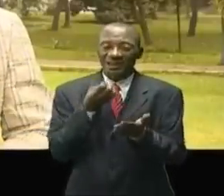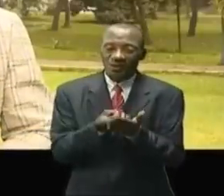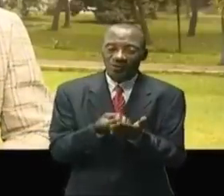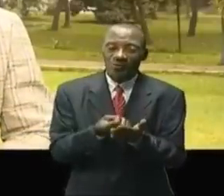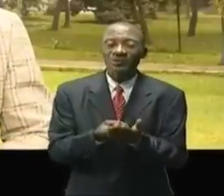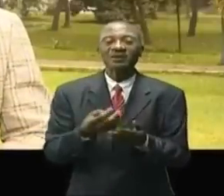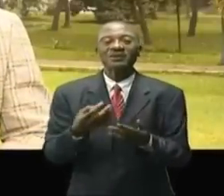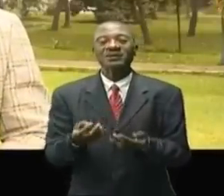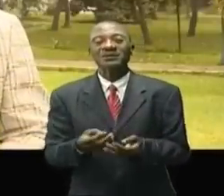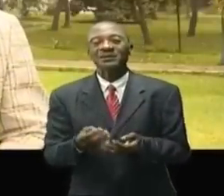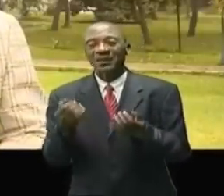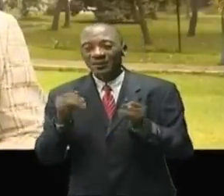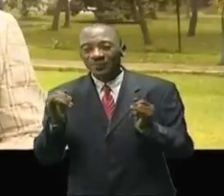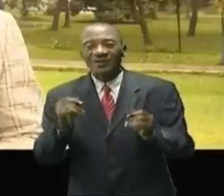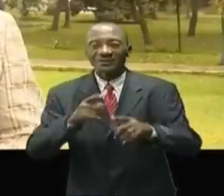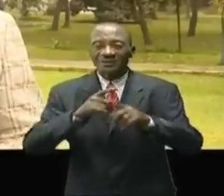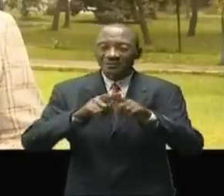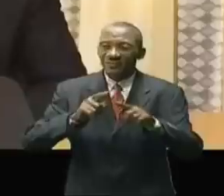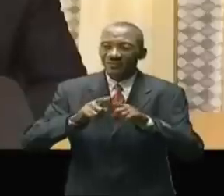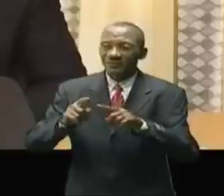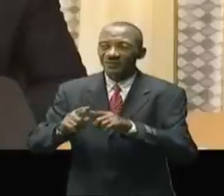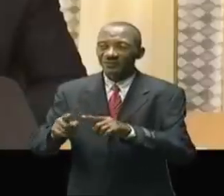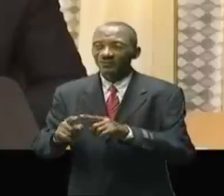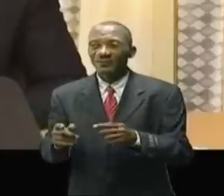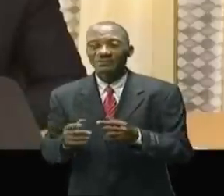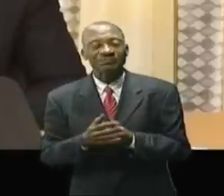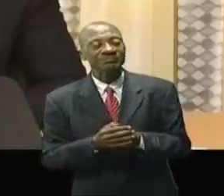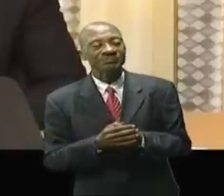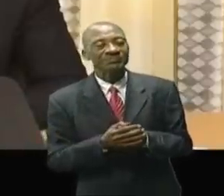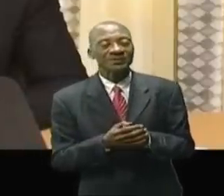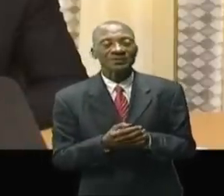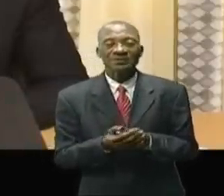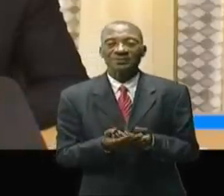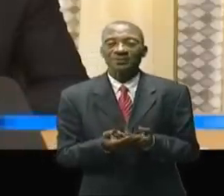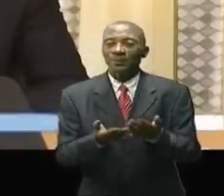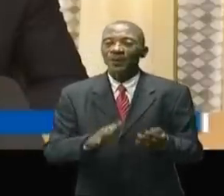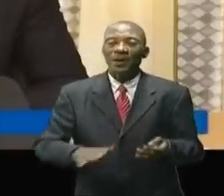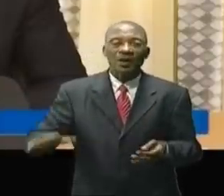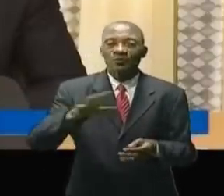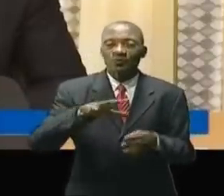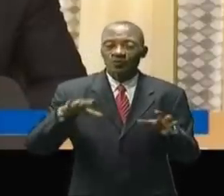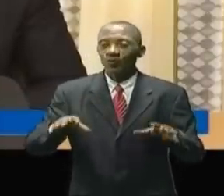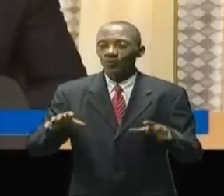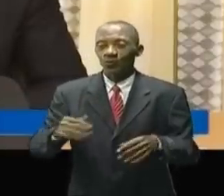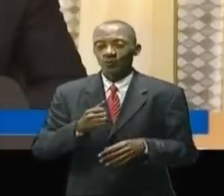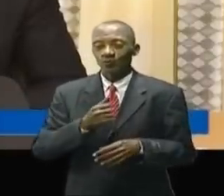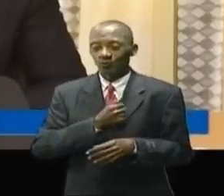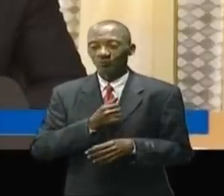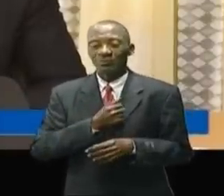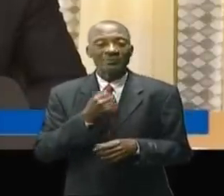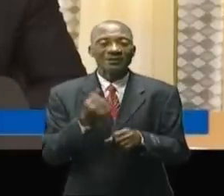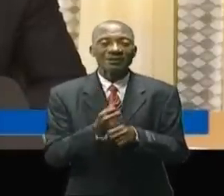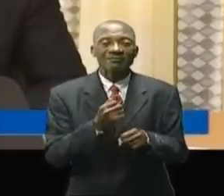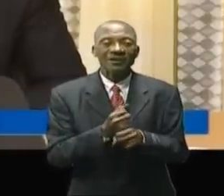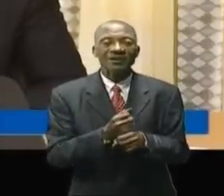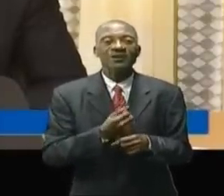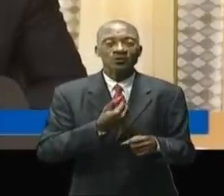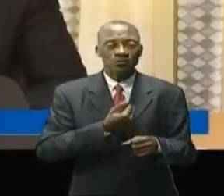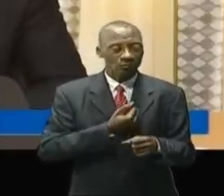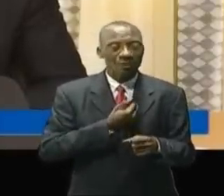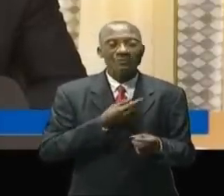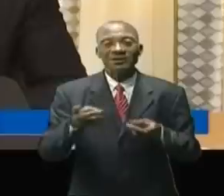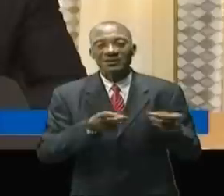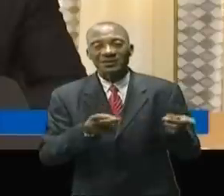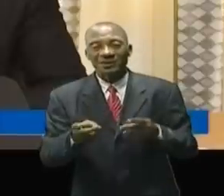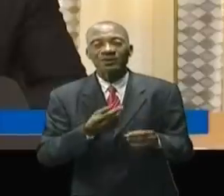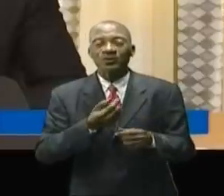voilà, les colons à lâcher. Mais lorsque nous regardons le bilan de notre vie en tant qu'État, nous